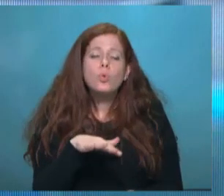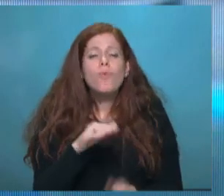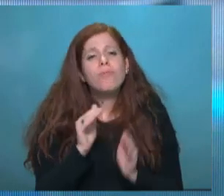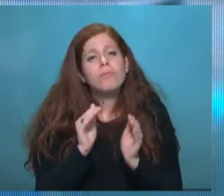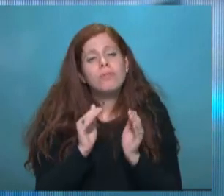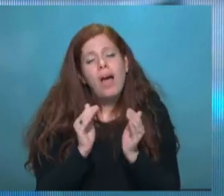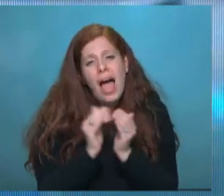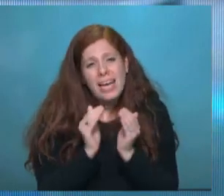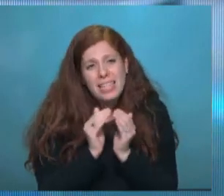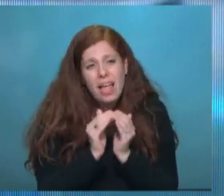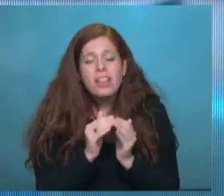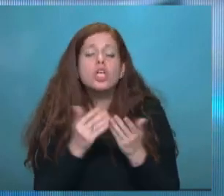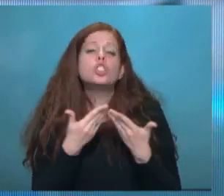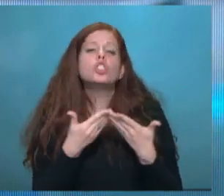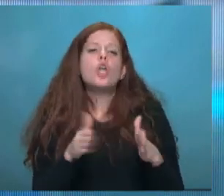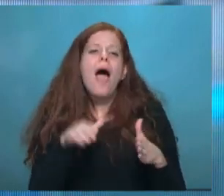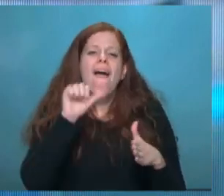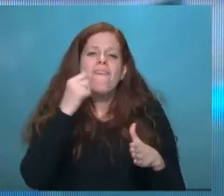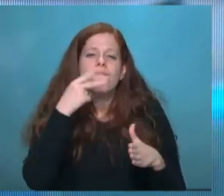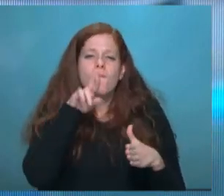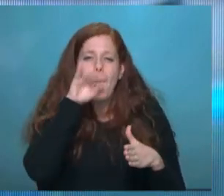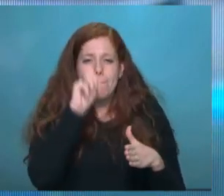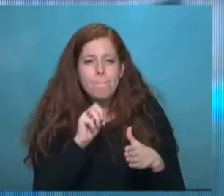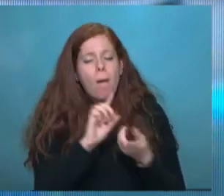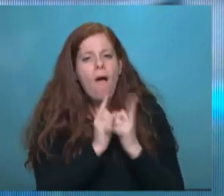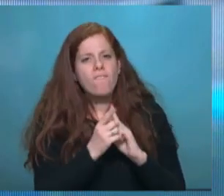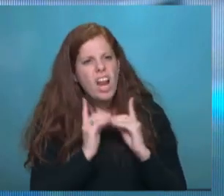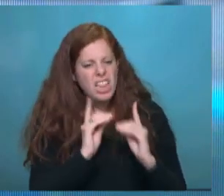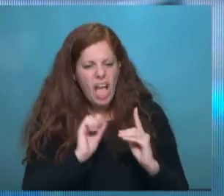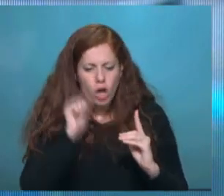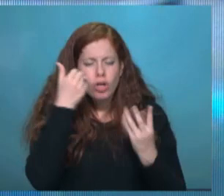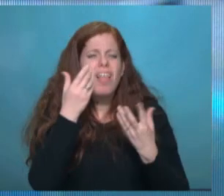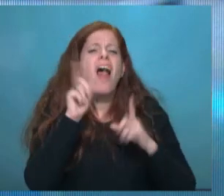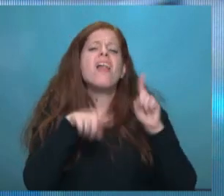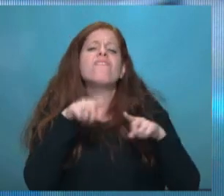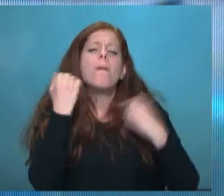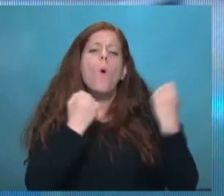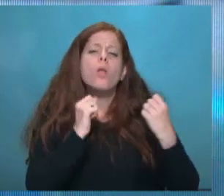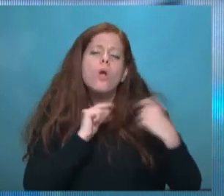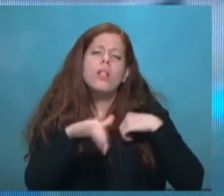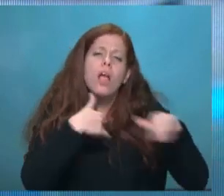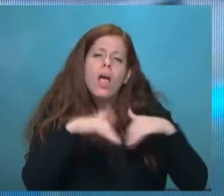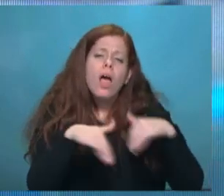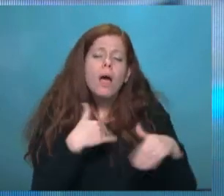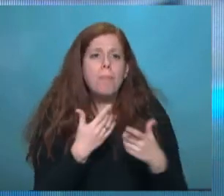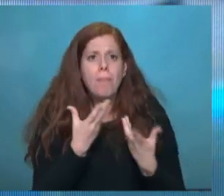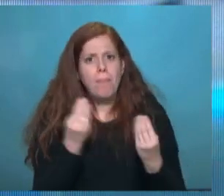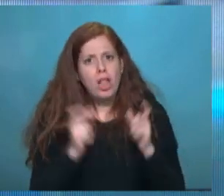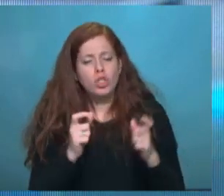ביישוב הקטן שער אפרים הפך בחודשים האחרונים לדרך ראשית לאלפי מכוניות, בהן כלי רכב מסחריים רבים המסיעים